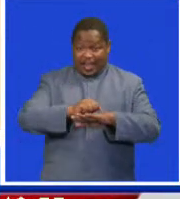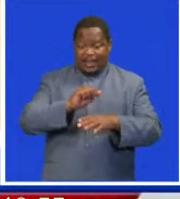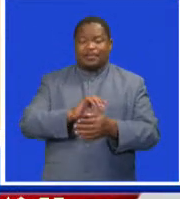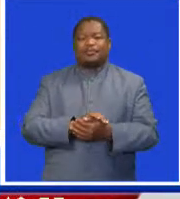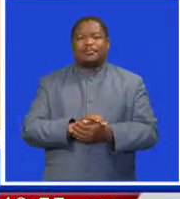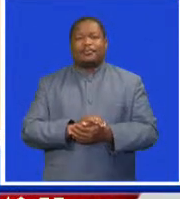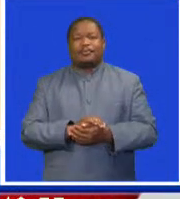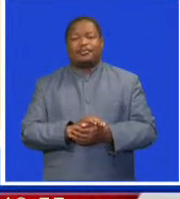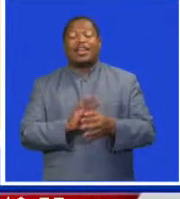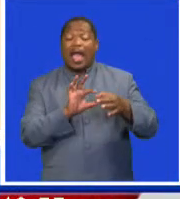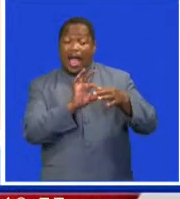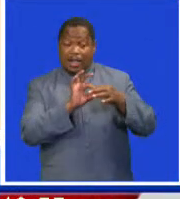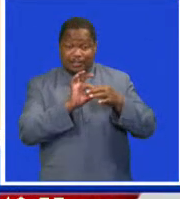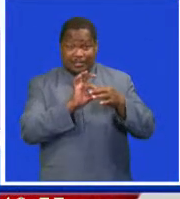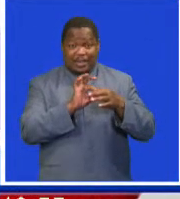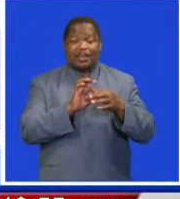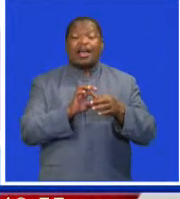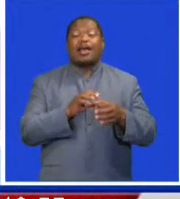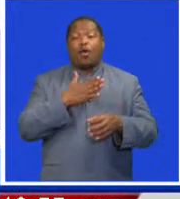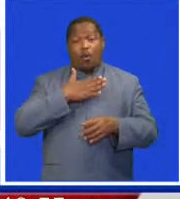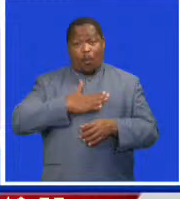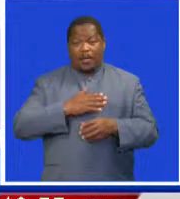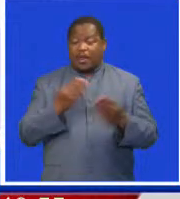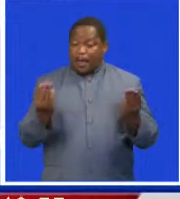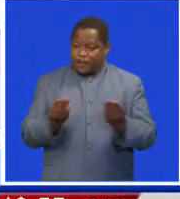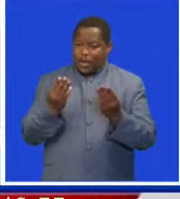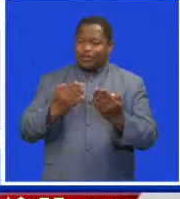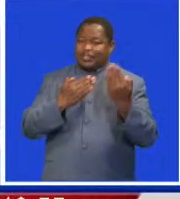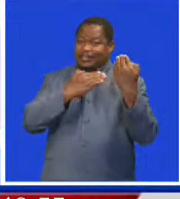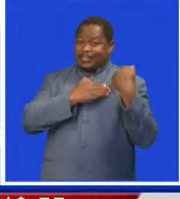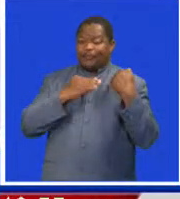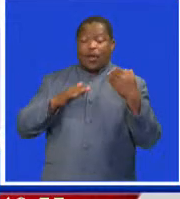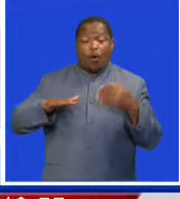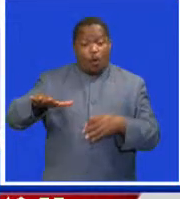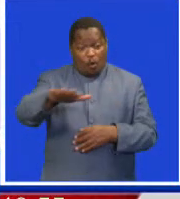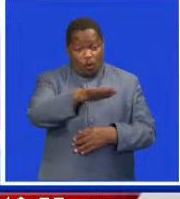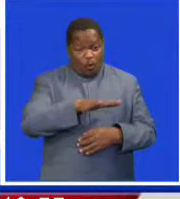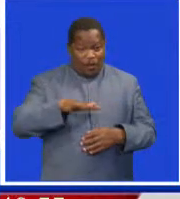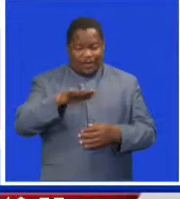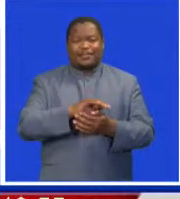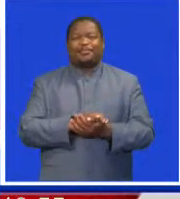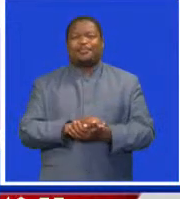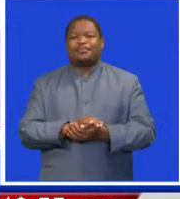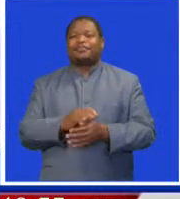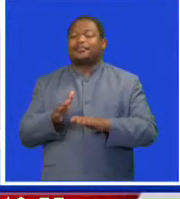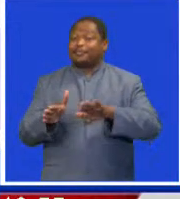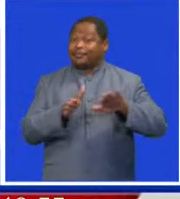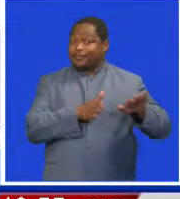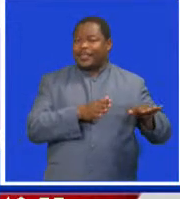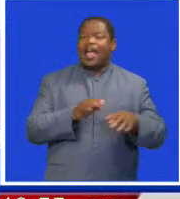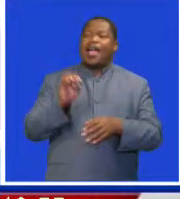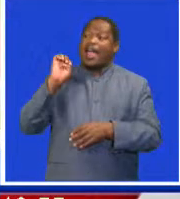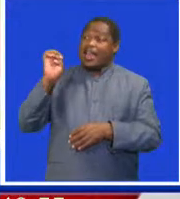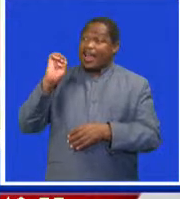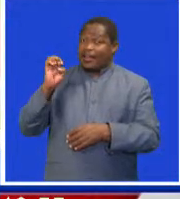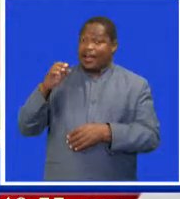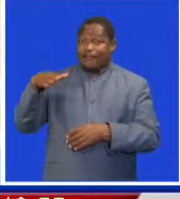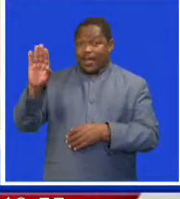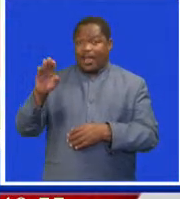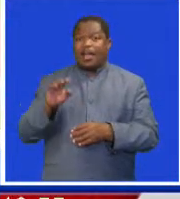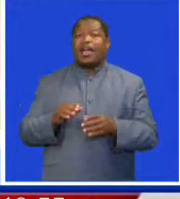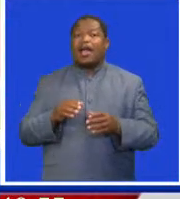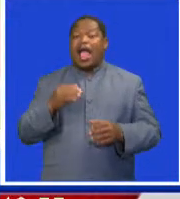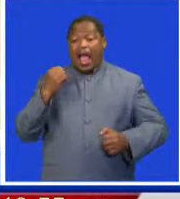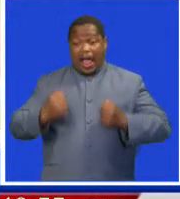ukuthi uchamukaphi kute matubane ngilandi inhlangano ledlalisa lemidlalo kulela live ithi akusilo nani iqiniso